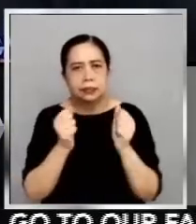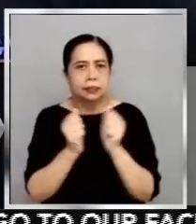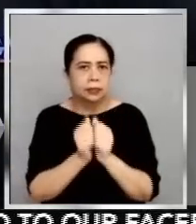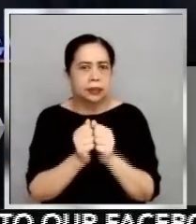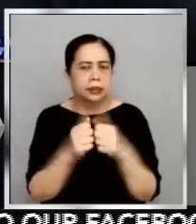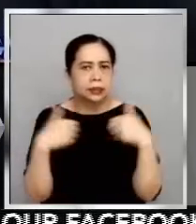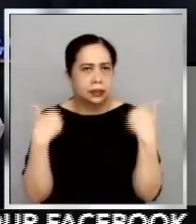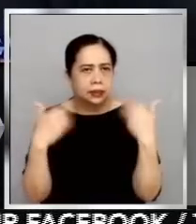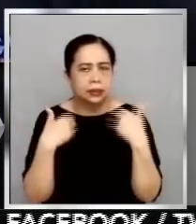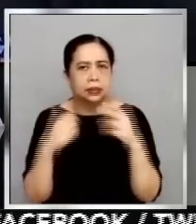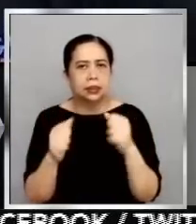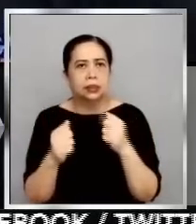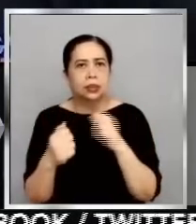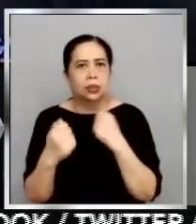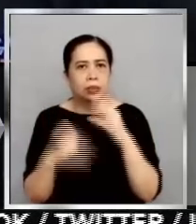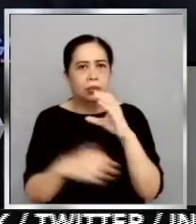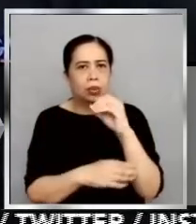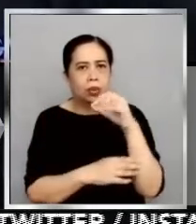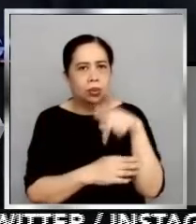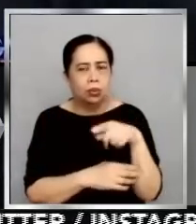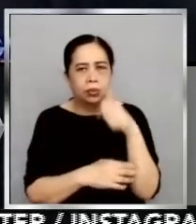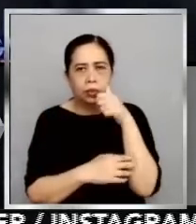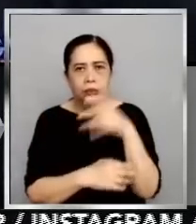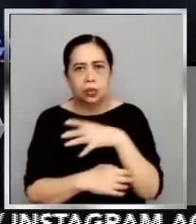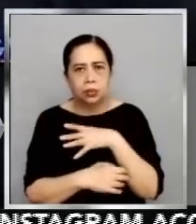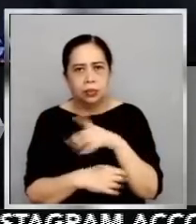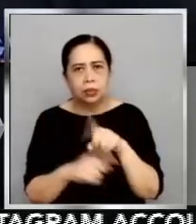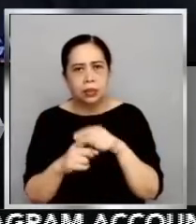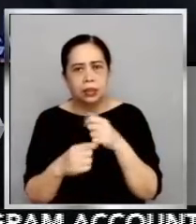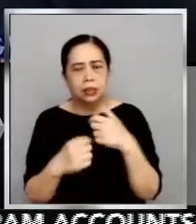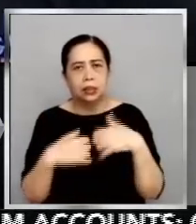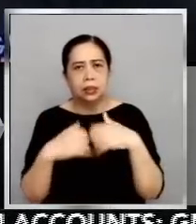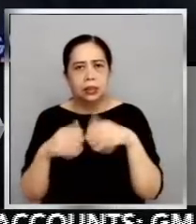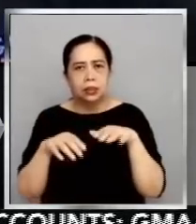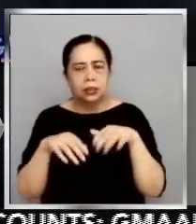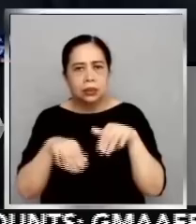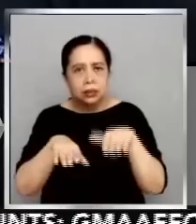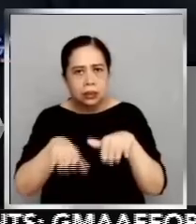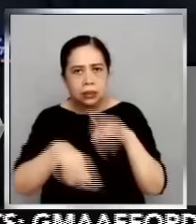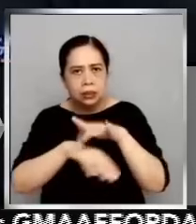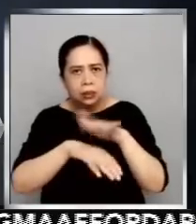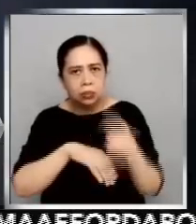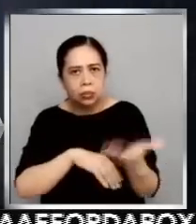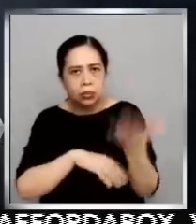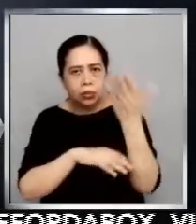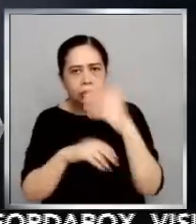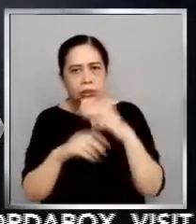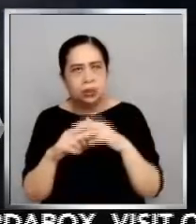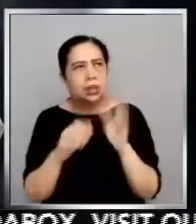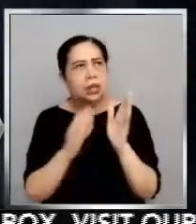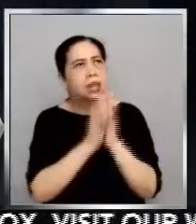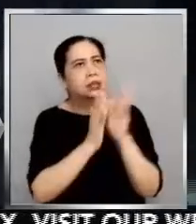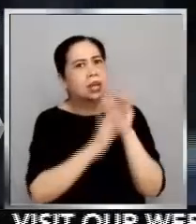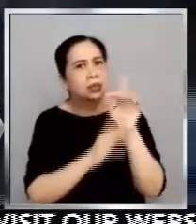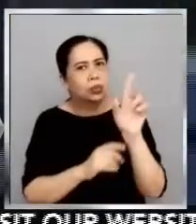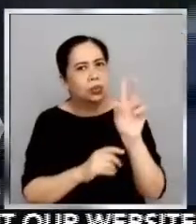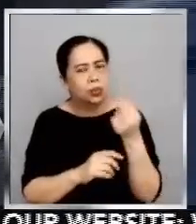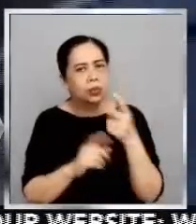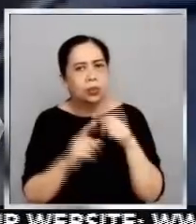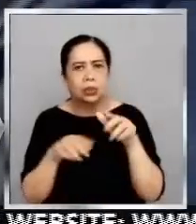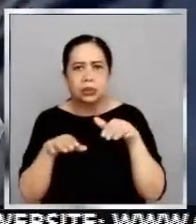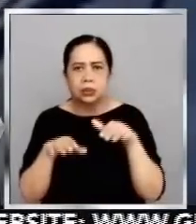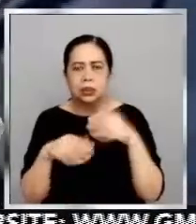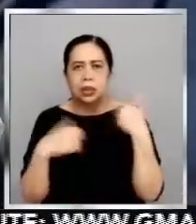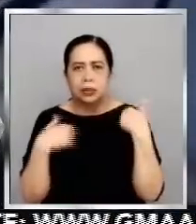kaming kooperatiba ng mga kababaihan na nagtatahi sa silang madaling araw kung kailan magkakaroon ng kuryente. Araw-araw, inaabangan